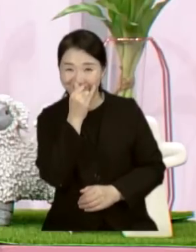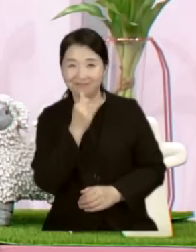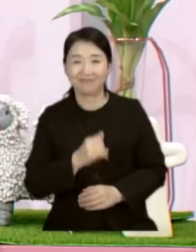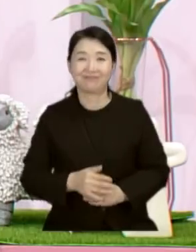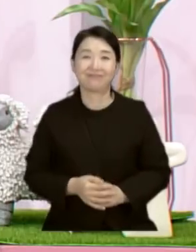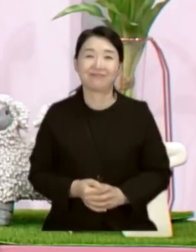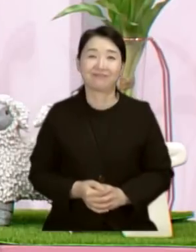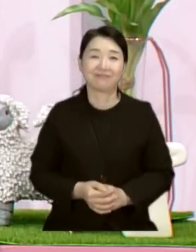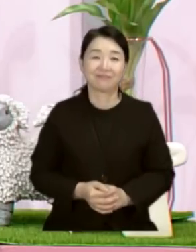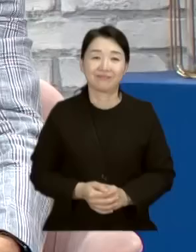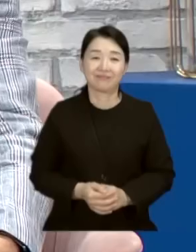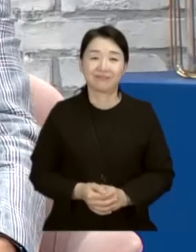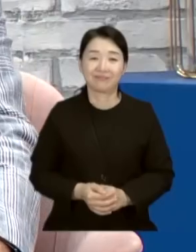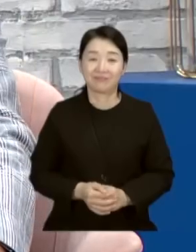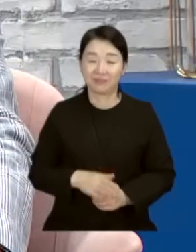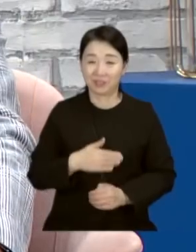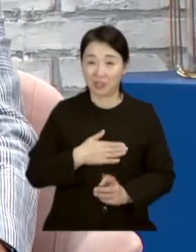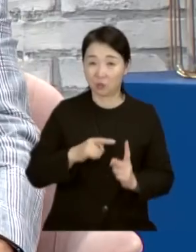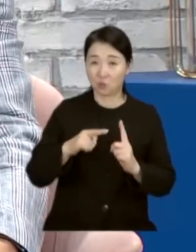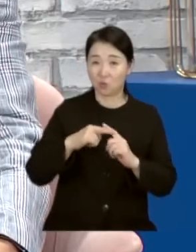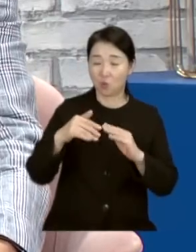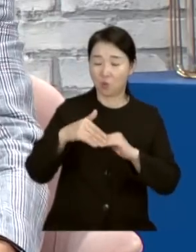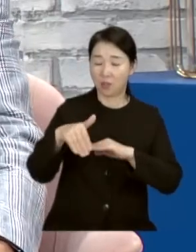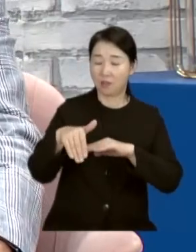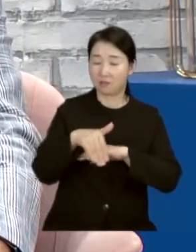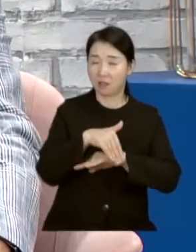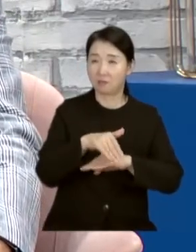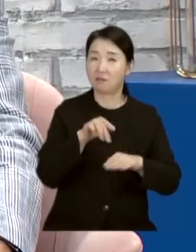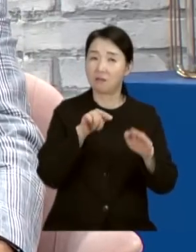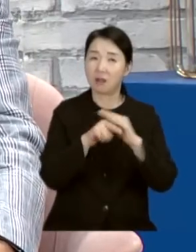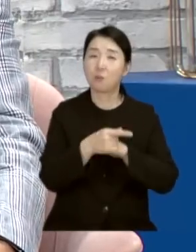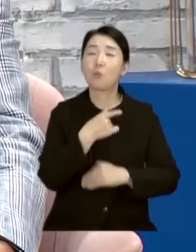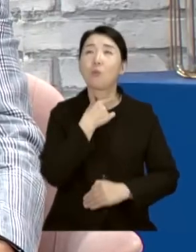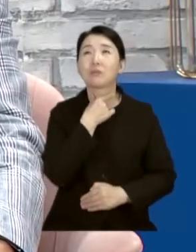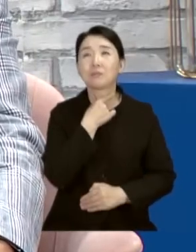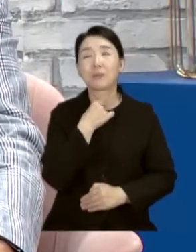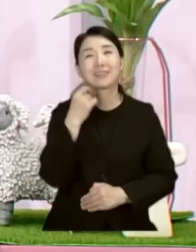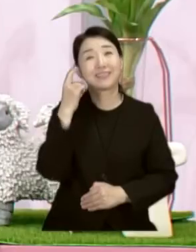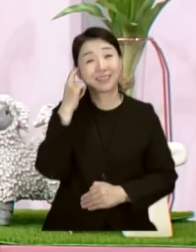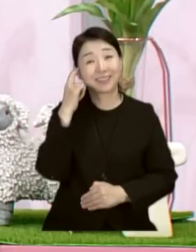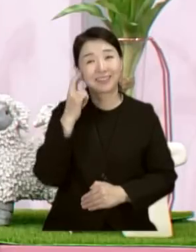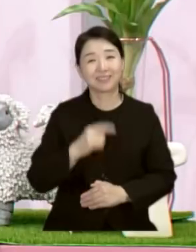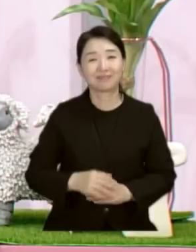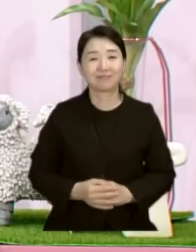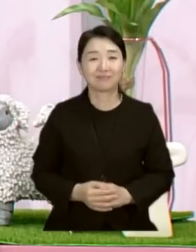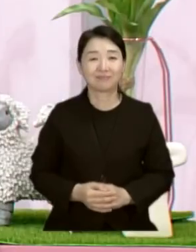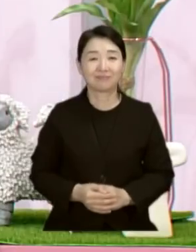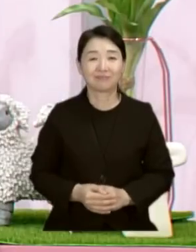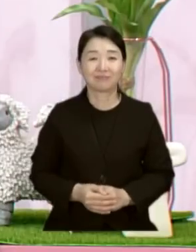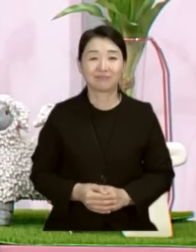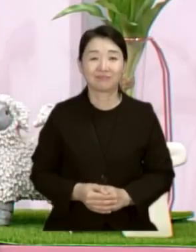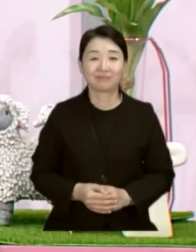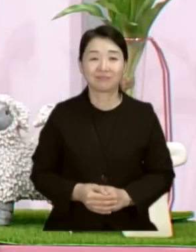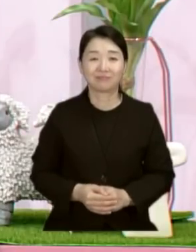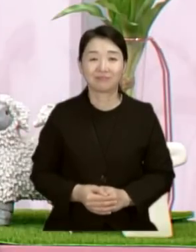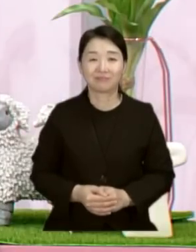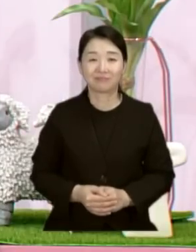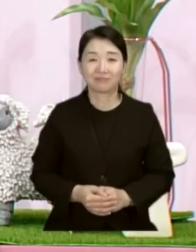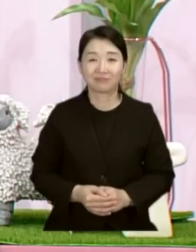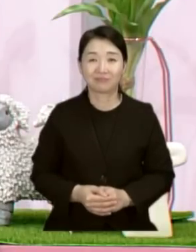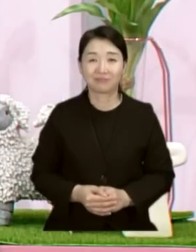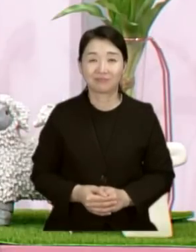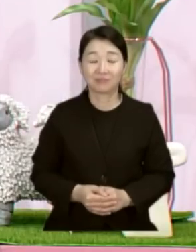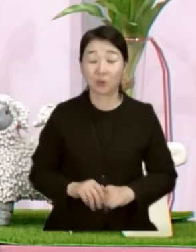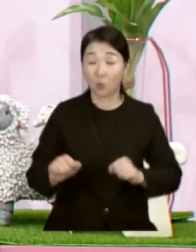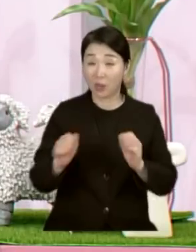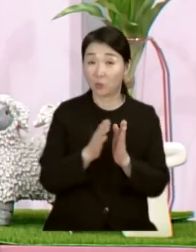부럽다라는 생각은 갖고 있었고 나도 교회를 가보고 싶다라는 마음은 있었거든요. 이제 그러고 나서 이제 데뷔를